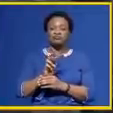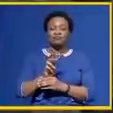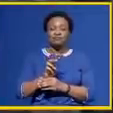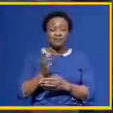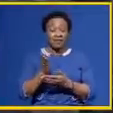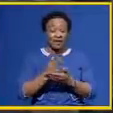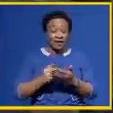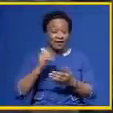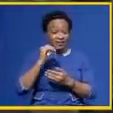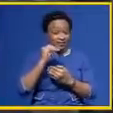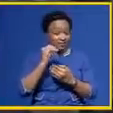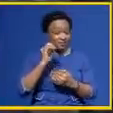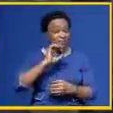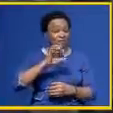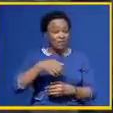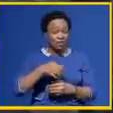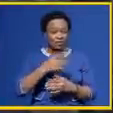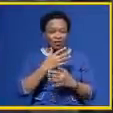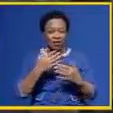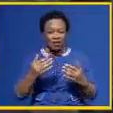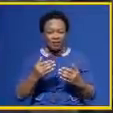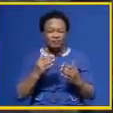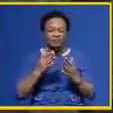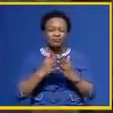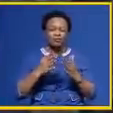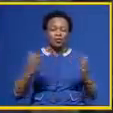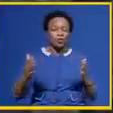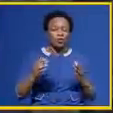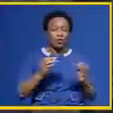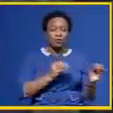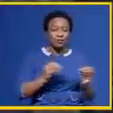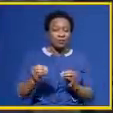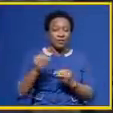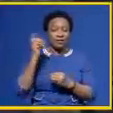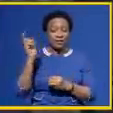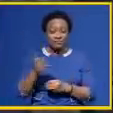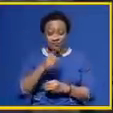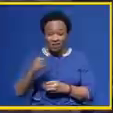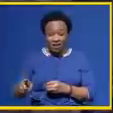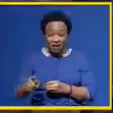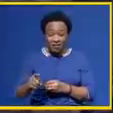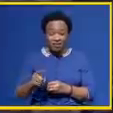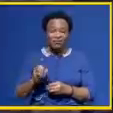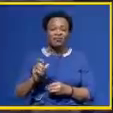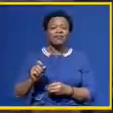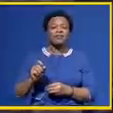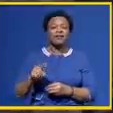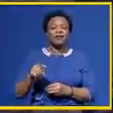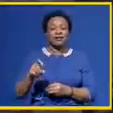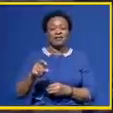Kati ya mikoa ambayo sasa ina idadi kubwa ya wahamiaji haramu ni Katavi.